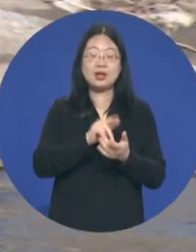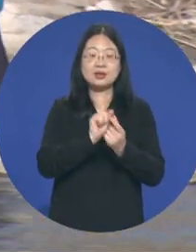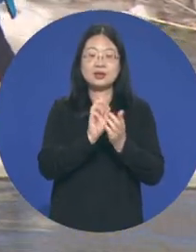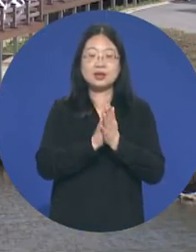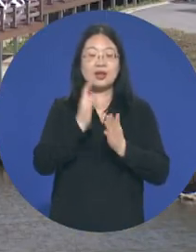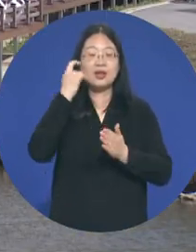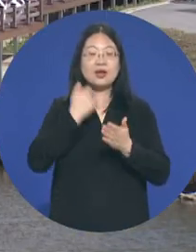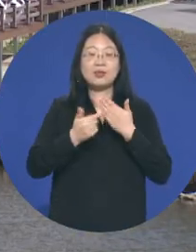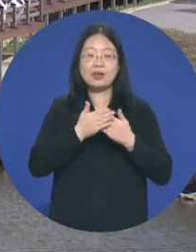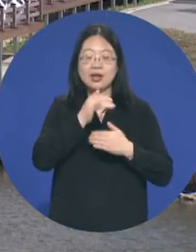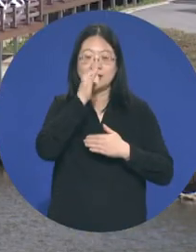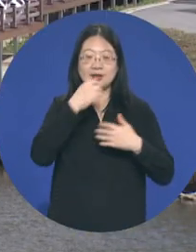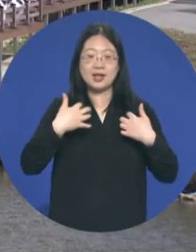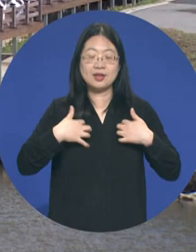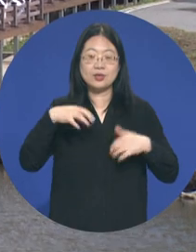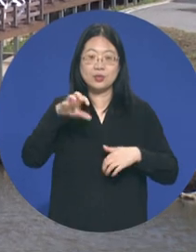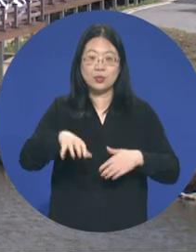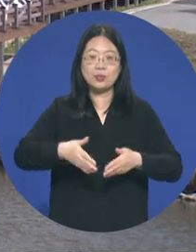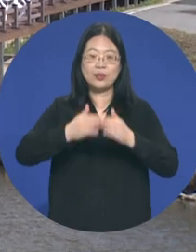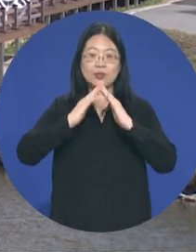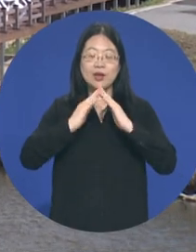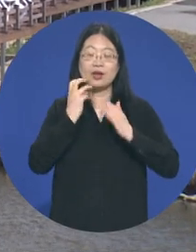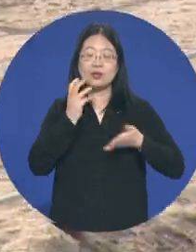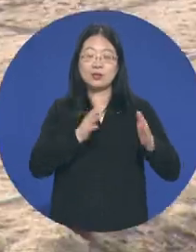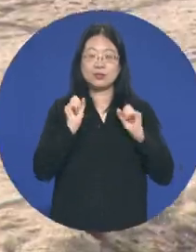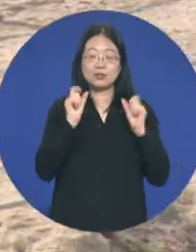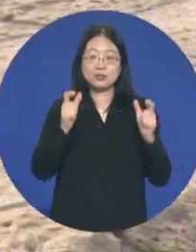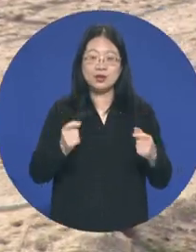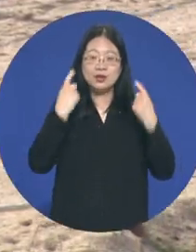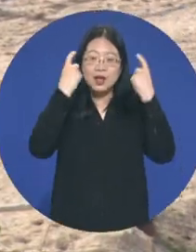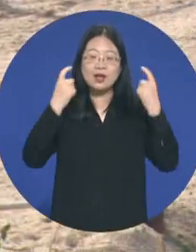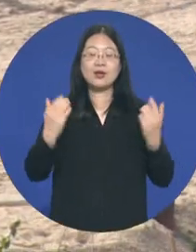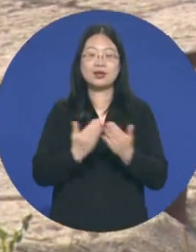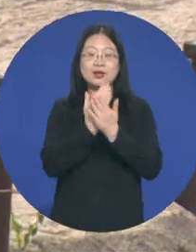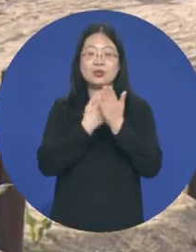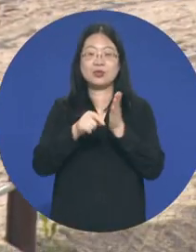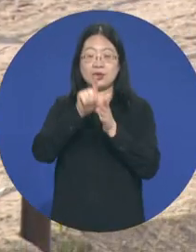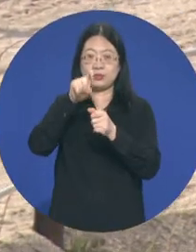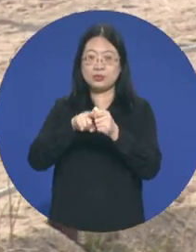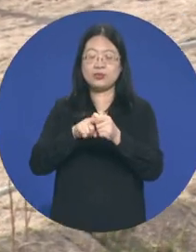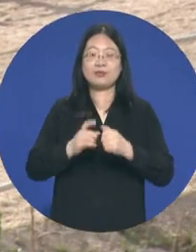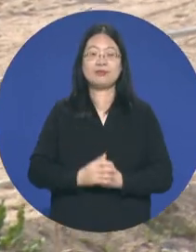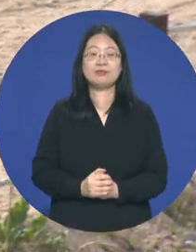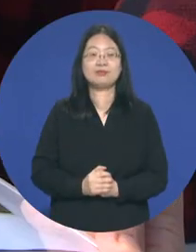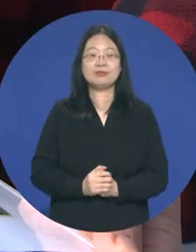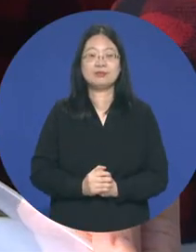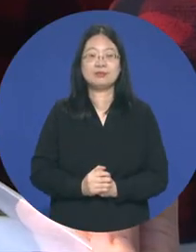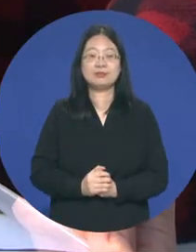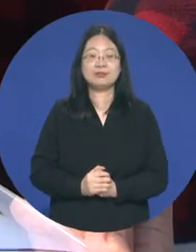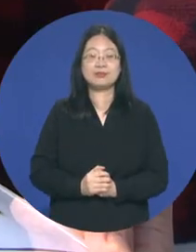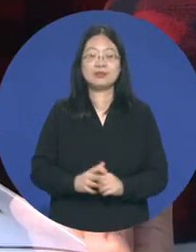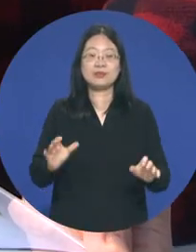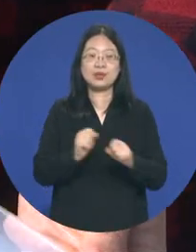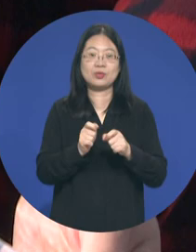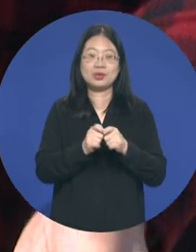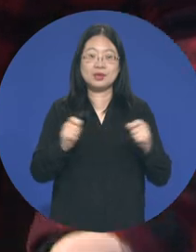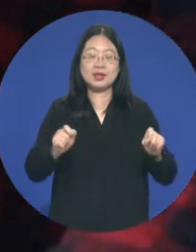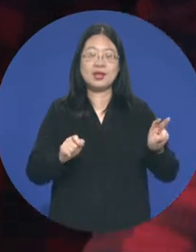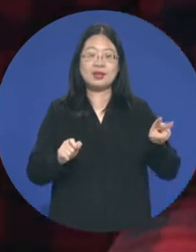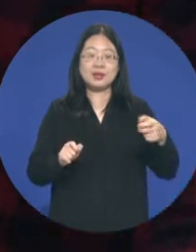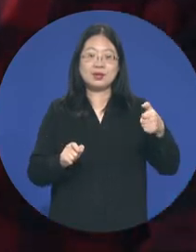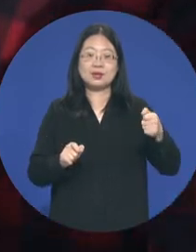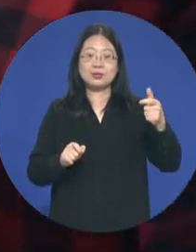체감할 수 있는 힐링 공간을 주성해 경기북부의 관광을 활성화하기 위한 겁니다 총길이